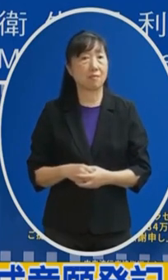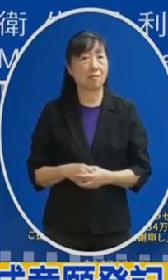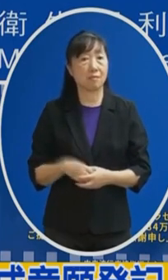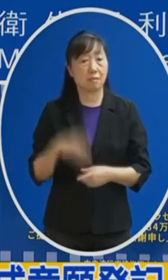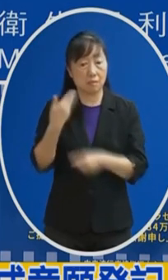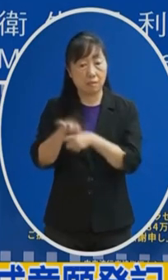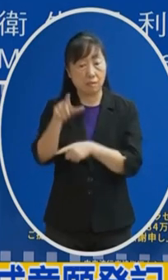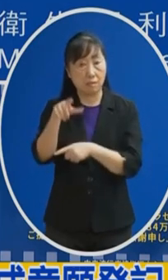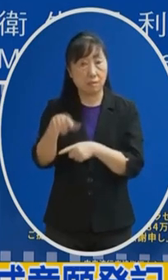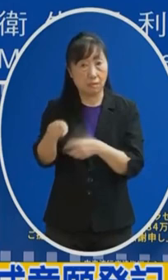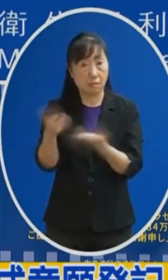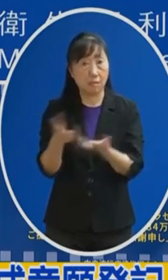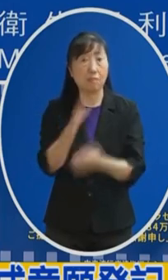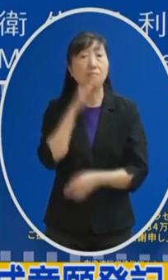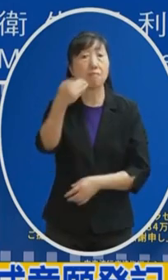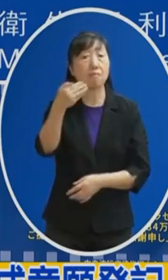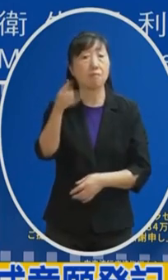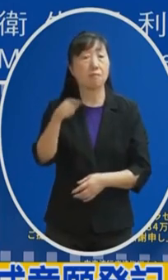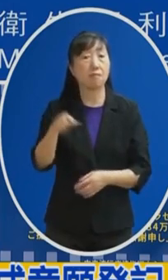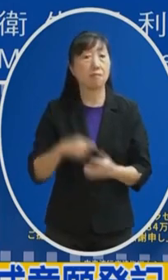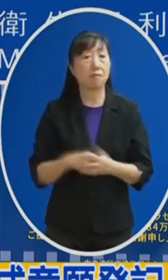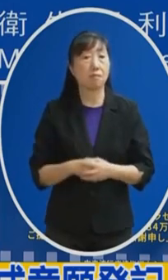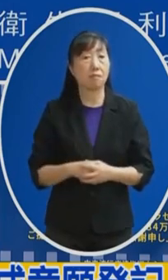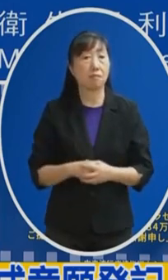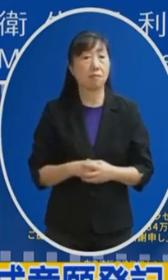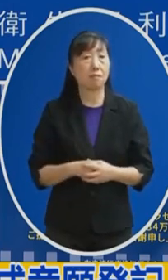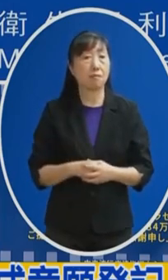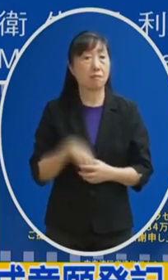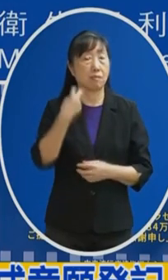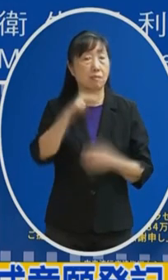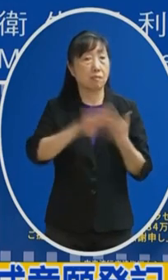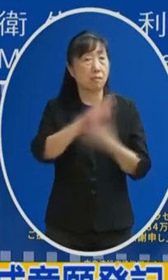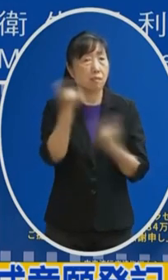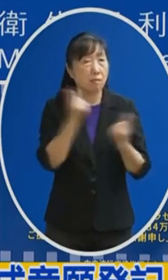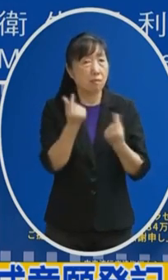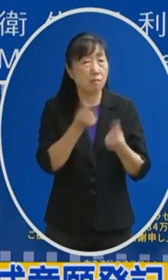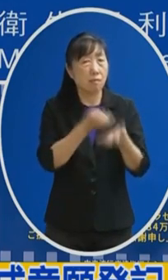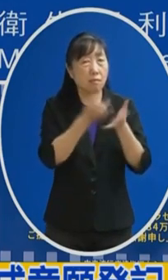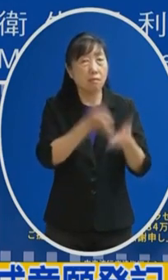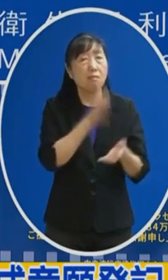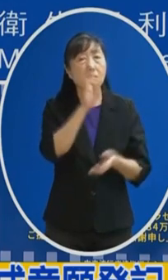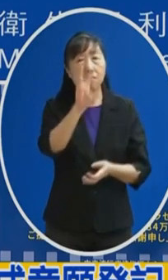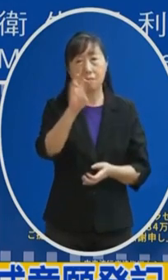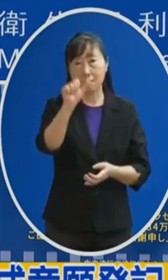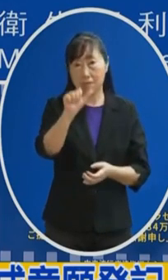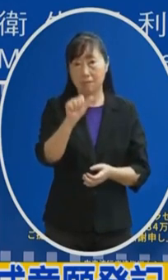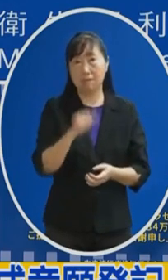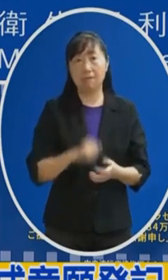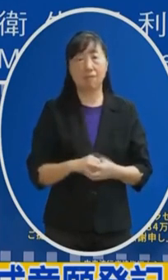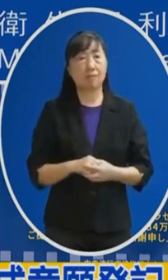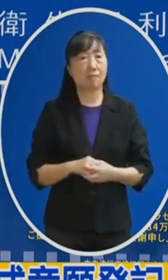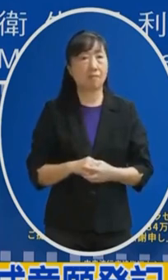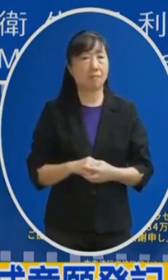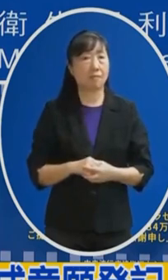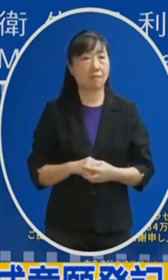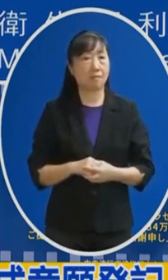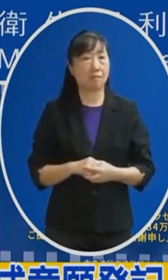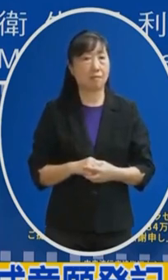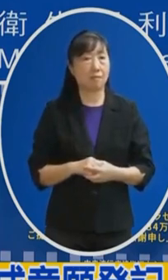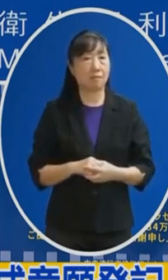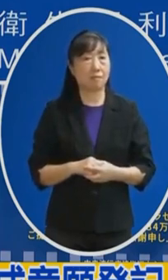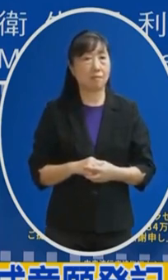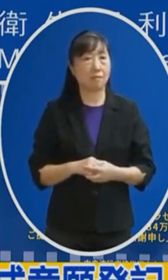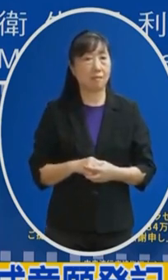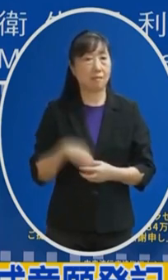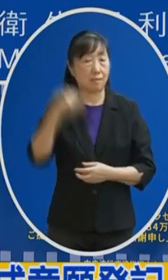部分有9件，那另外其他疑似严重不良事件有35件，那这9件